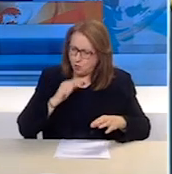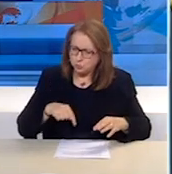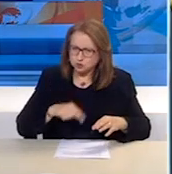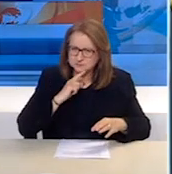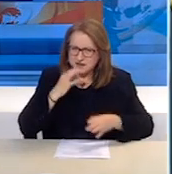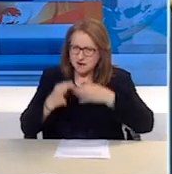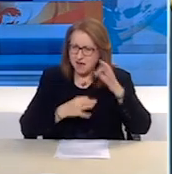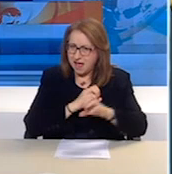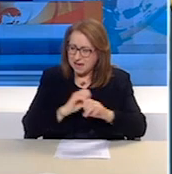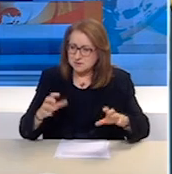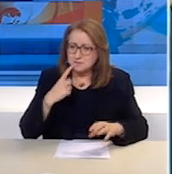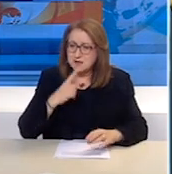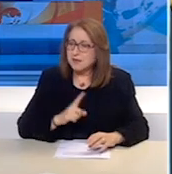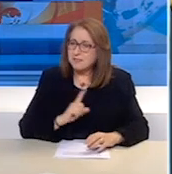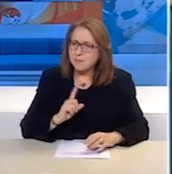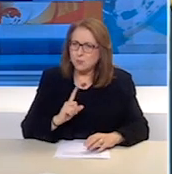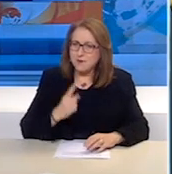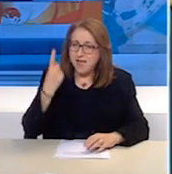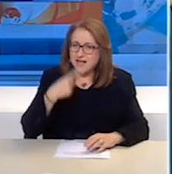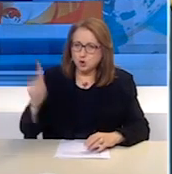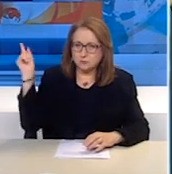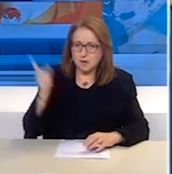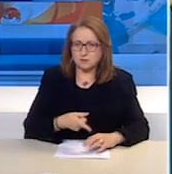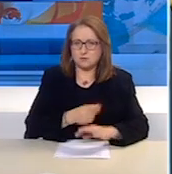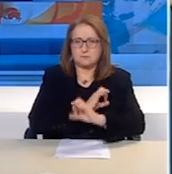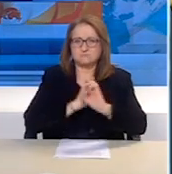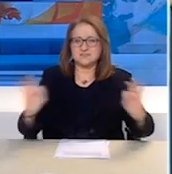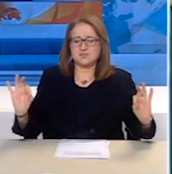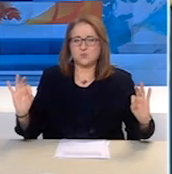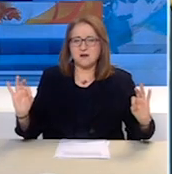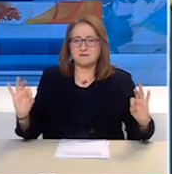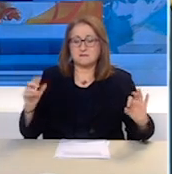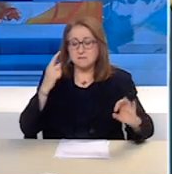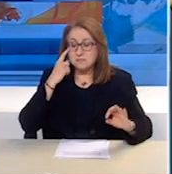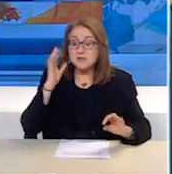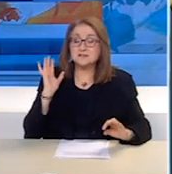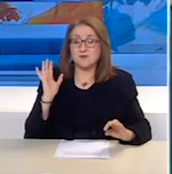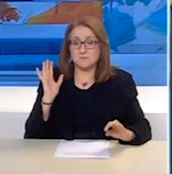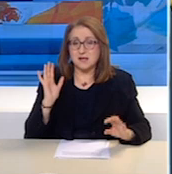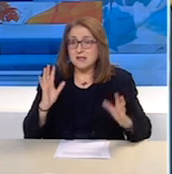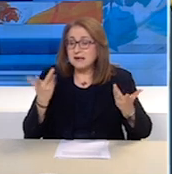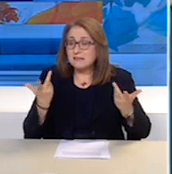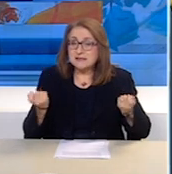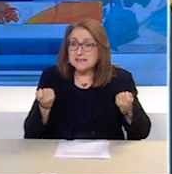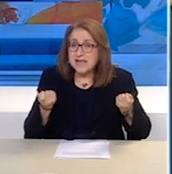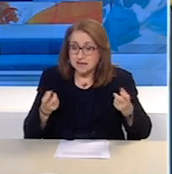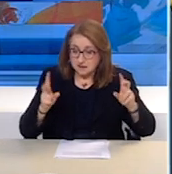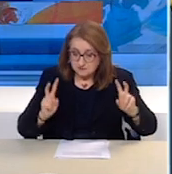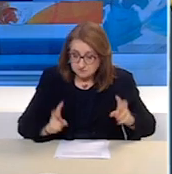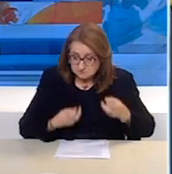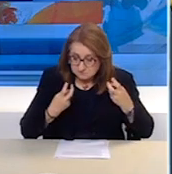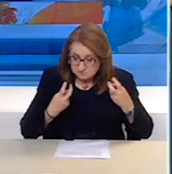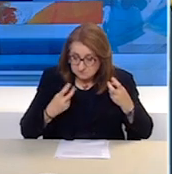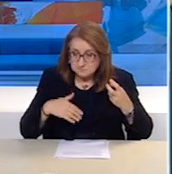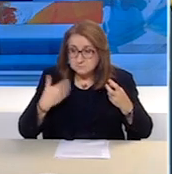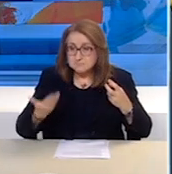ότι δεν μπορείς να είσαι 100% βέβαιος για το τι συνέβη. Δηλαδή, ανείχνευσες τον ιό τη μία φορά, την άλλη δεν τον